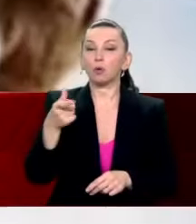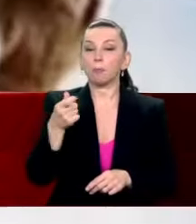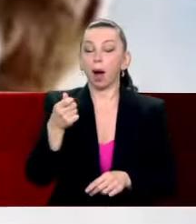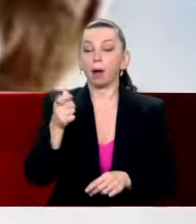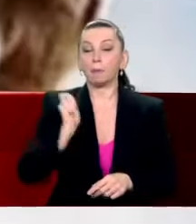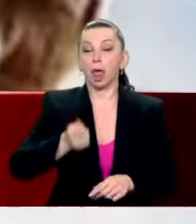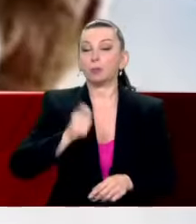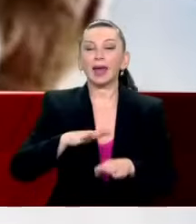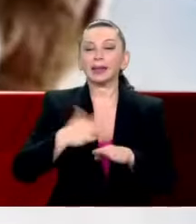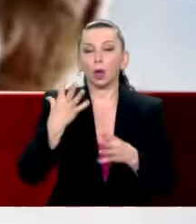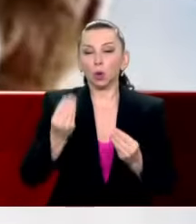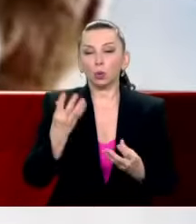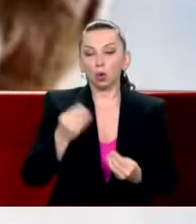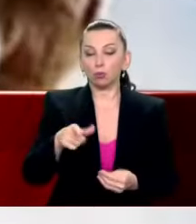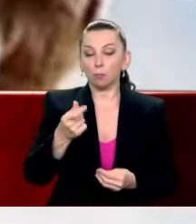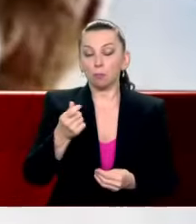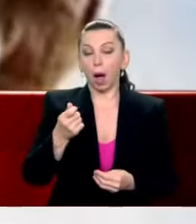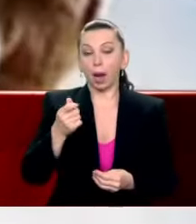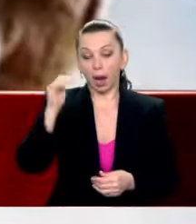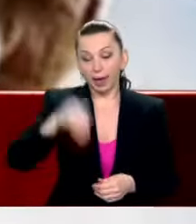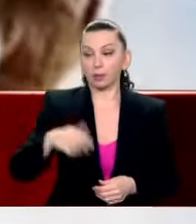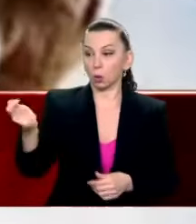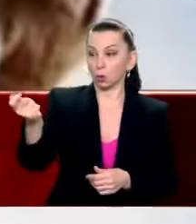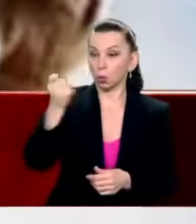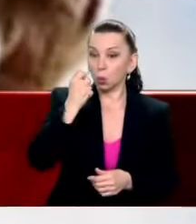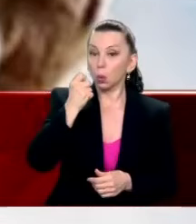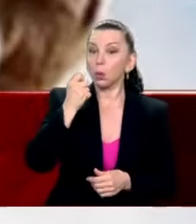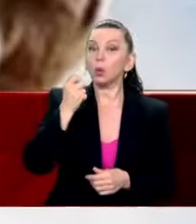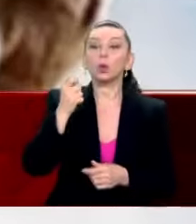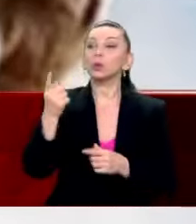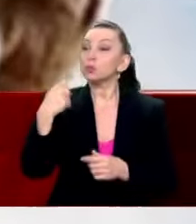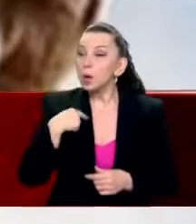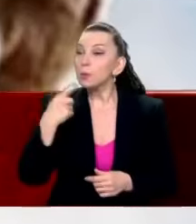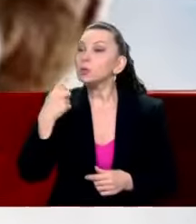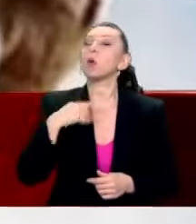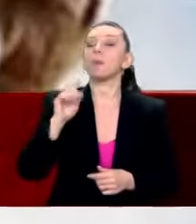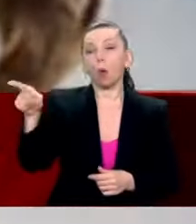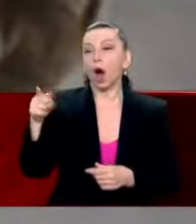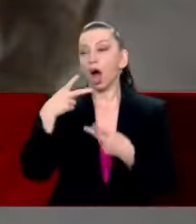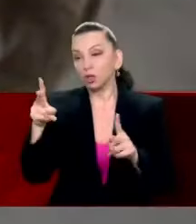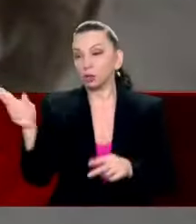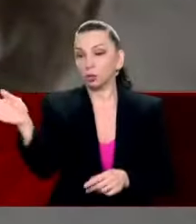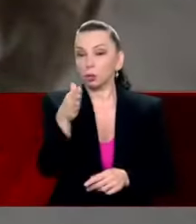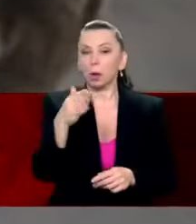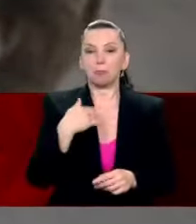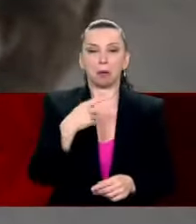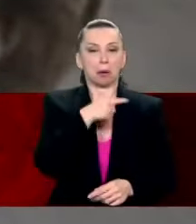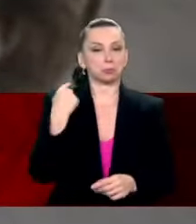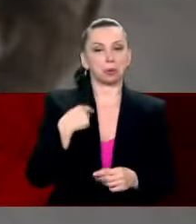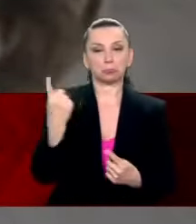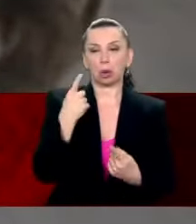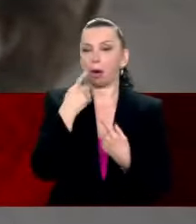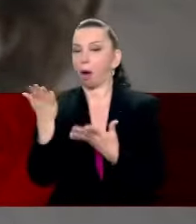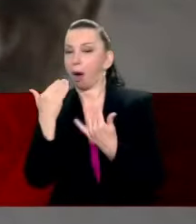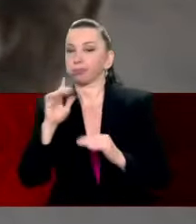gelmek zorunda, ne olursa olsun bu para gelecek ifadesini kullandı mı, kullanmadı mı söylemesini istiyorum. Asla bir şey söylemedim.